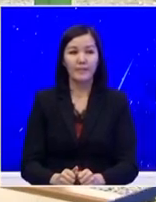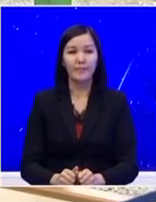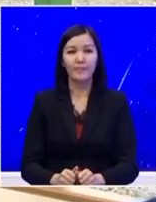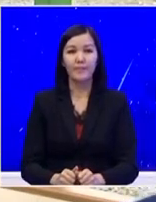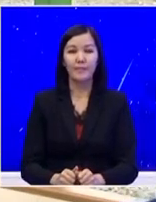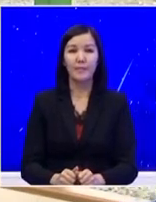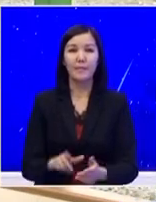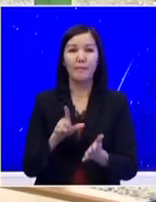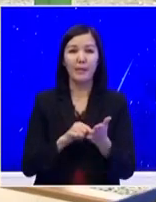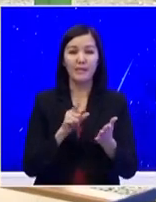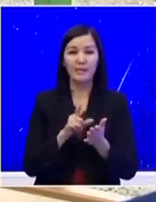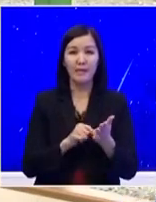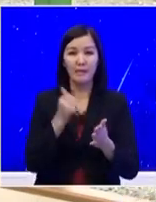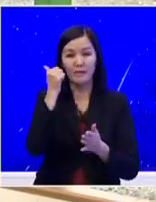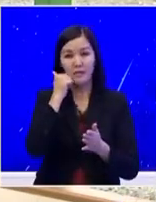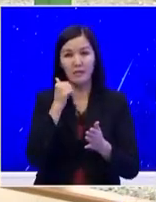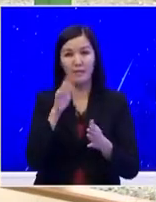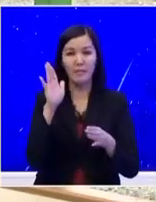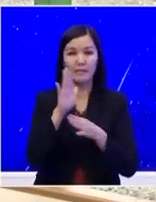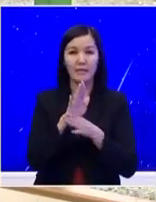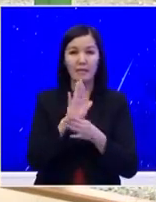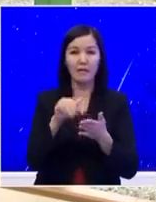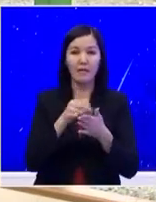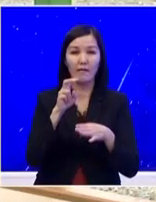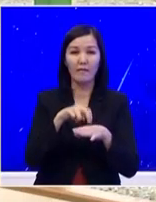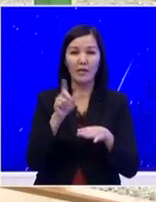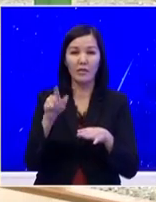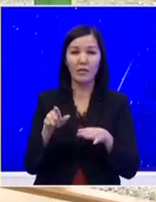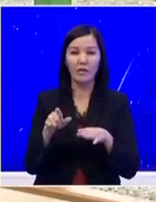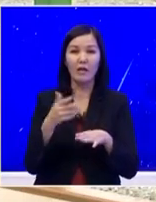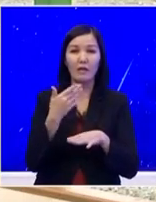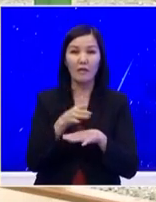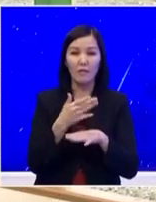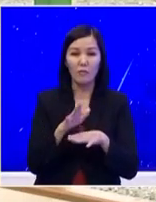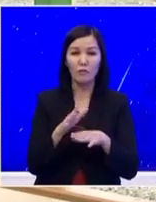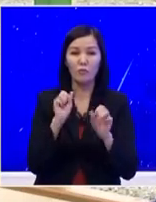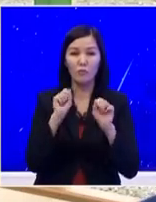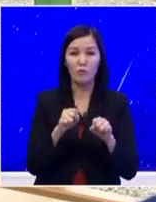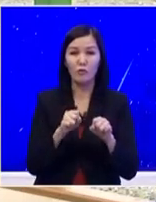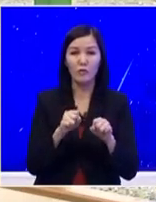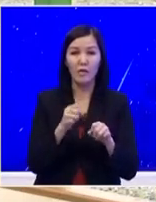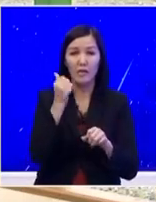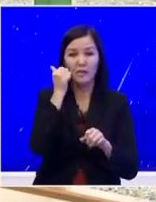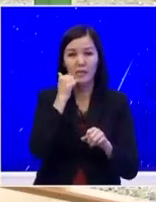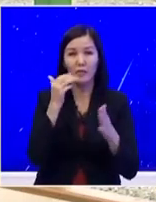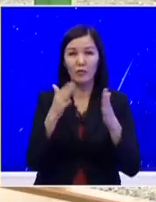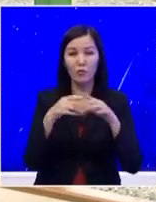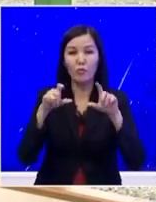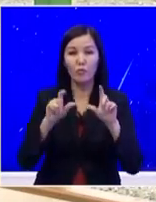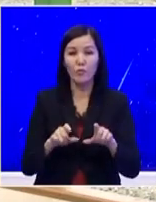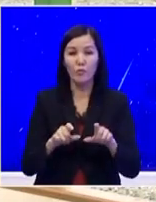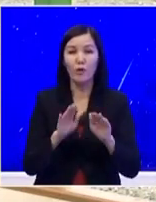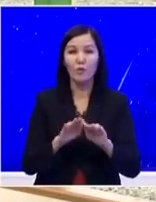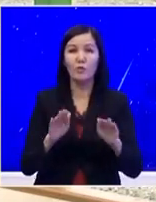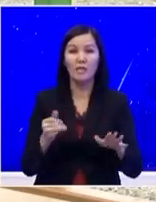Мы, пенсионеры, очень рады постановлению главного санитарного врача о выходе на дворовую площадку. Нам, старикам, в принципе, и дома удобно, и хорошо, но